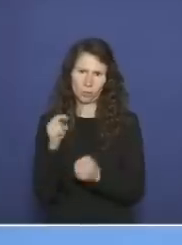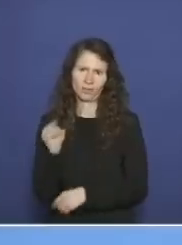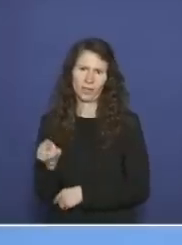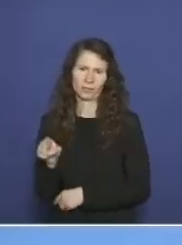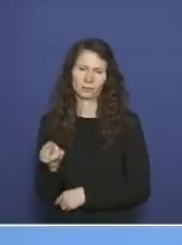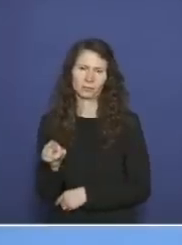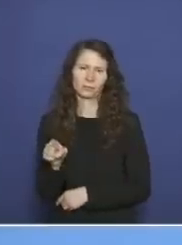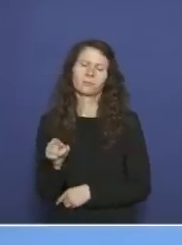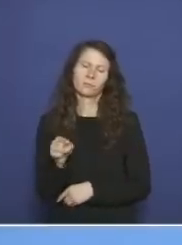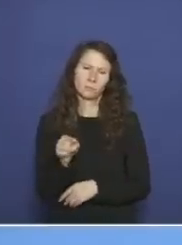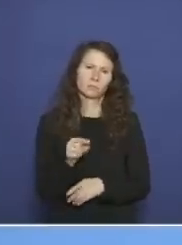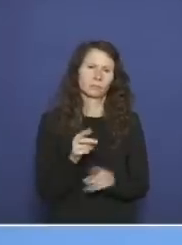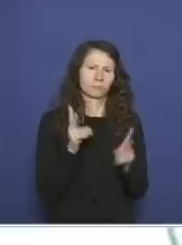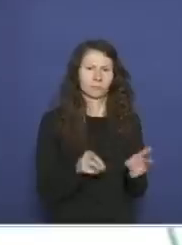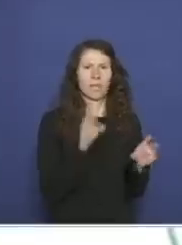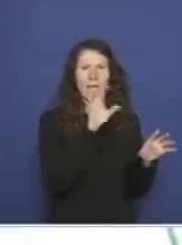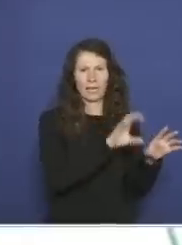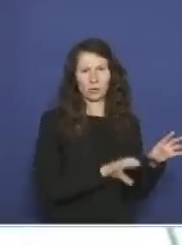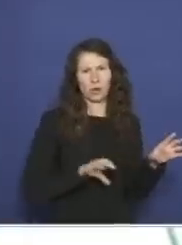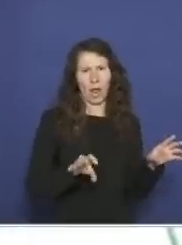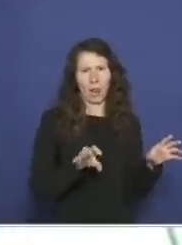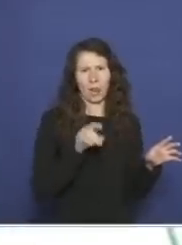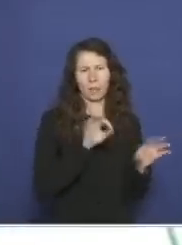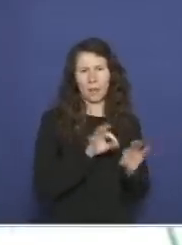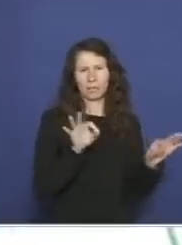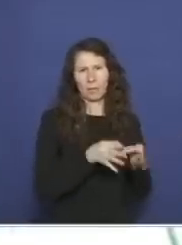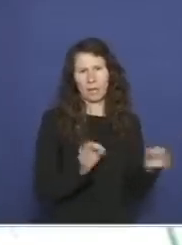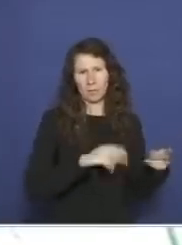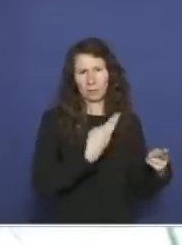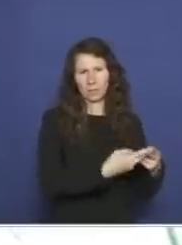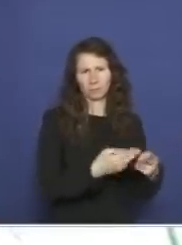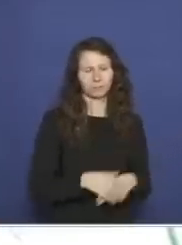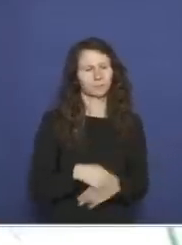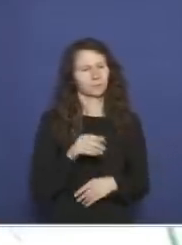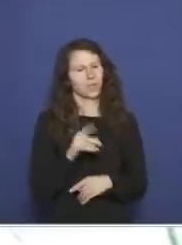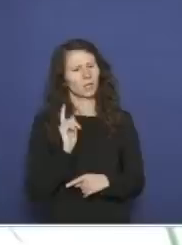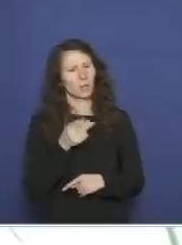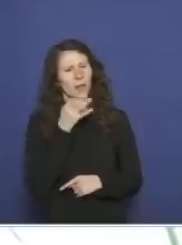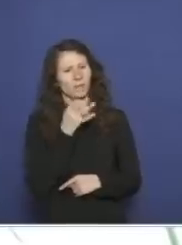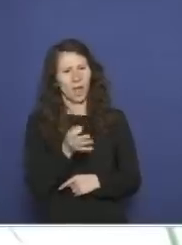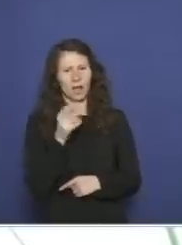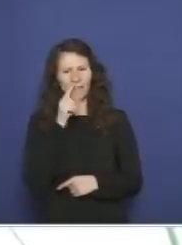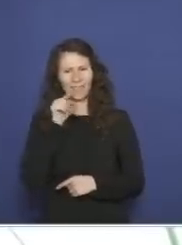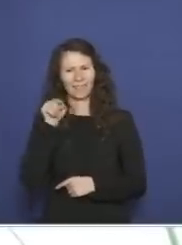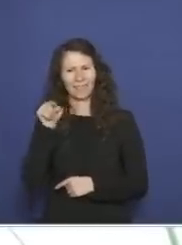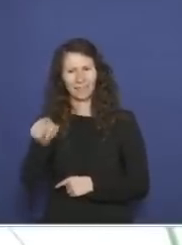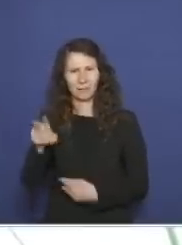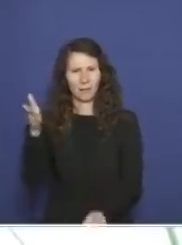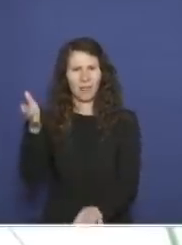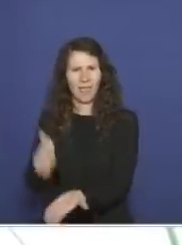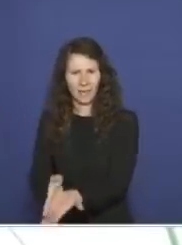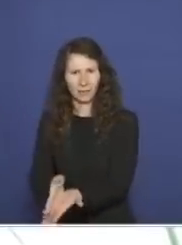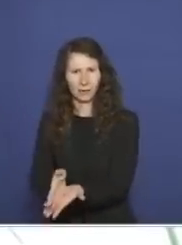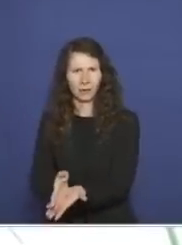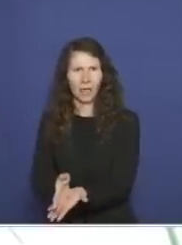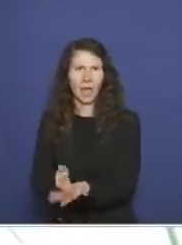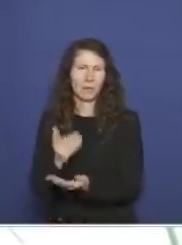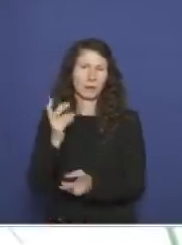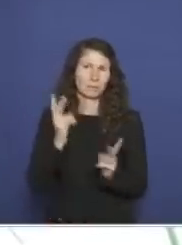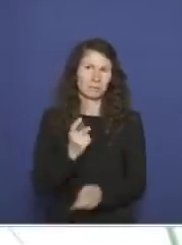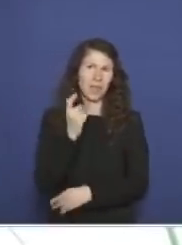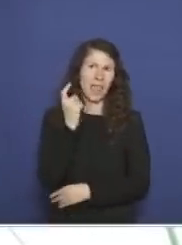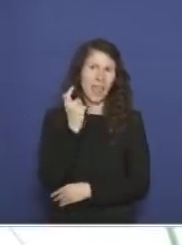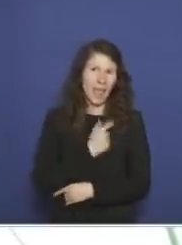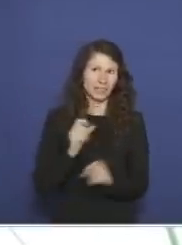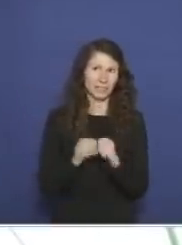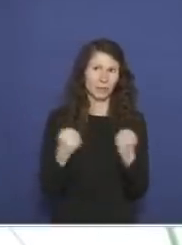gesetzlich verankert wurden. Vielleicht nur eine Lernfrage im Nachsatz, wenn die ausgelaufen ist, wie schnell kann man die dann im Ernstfall